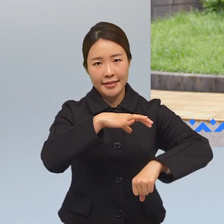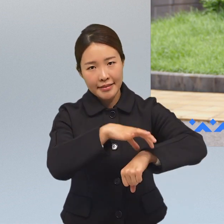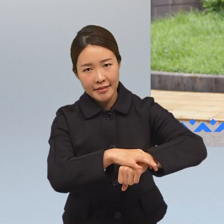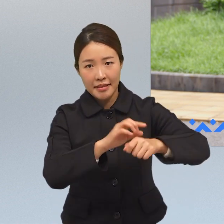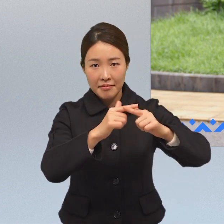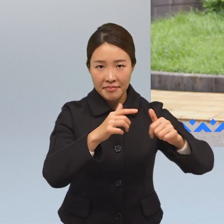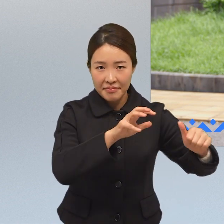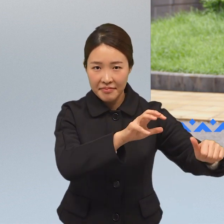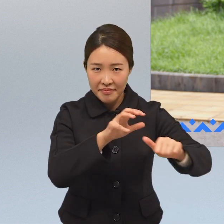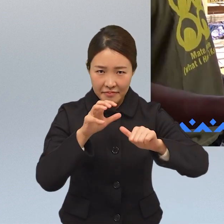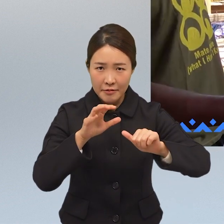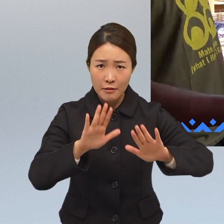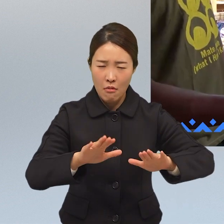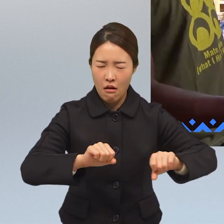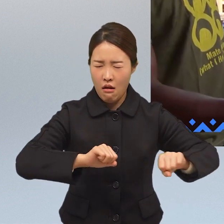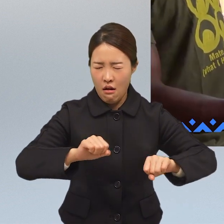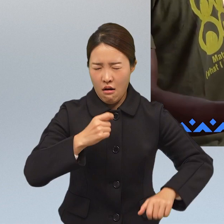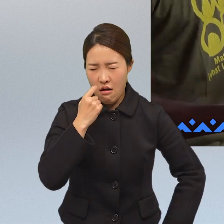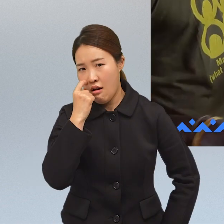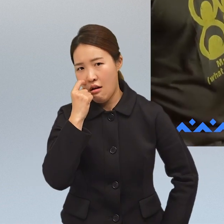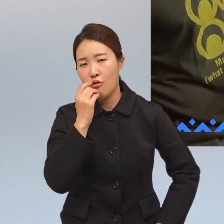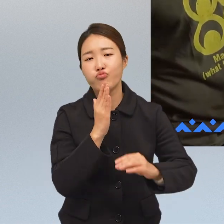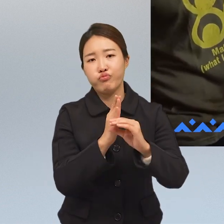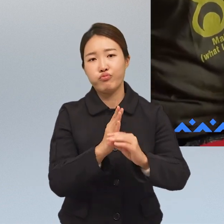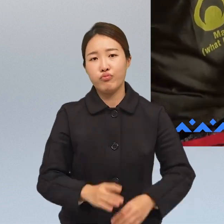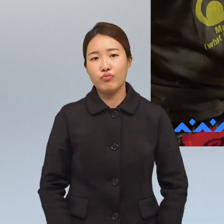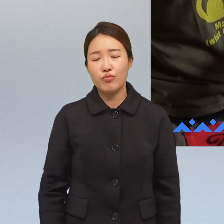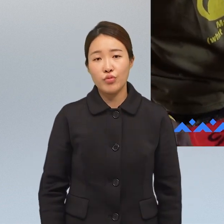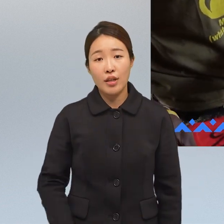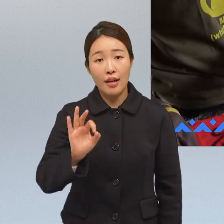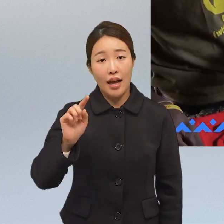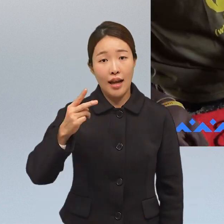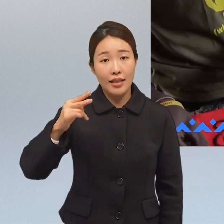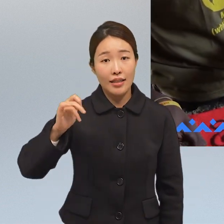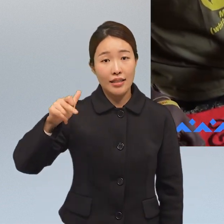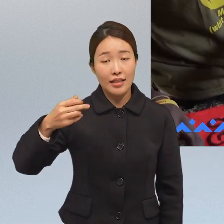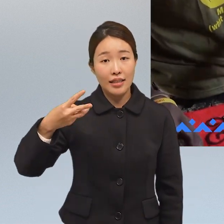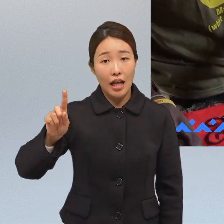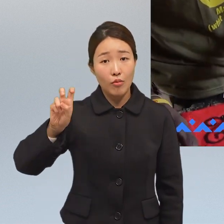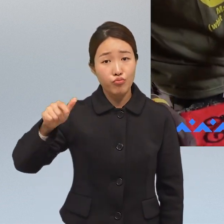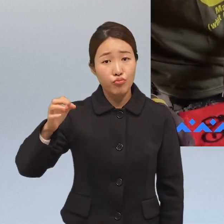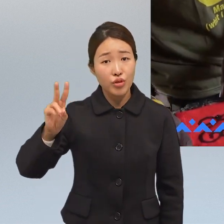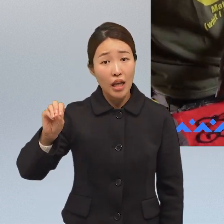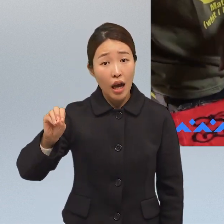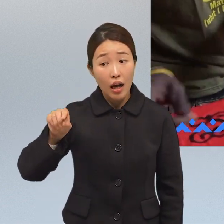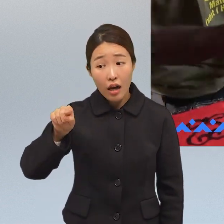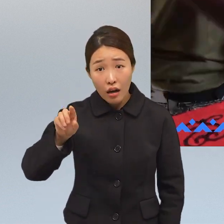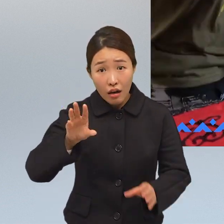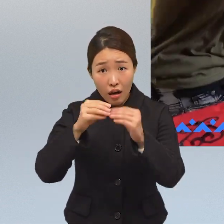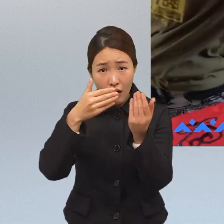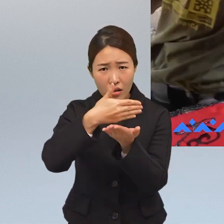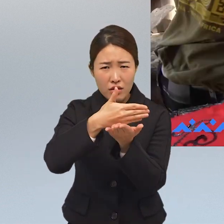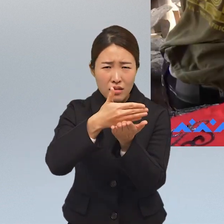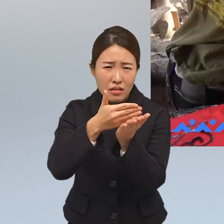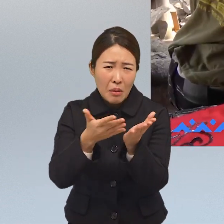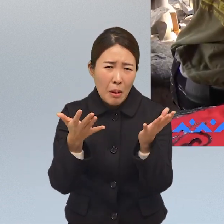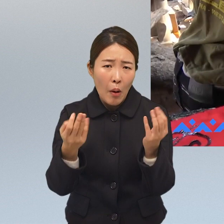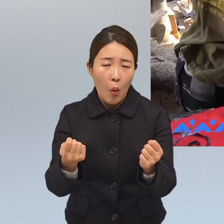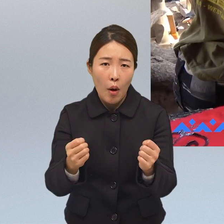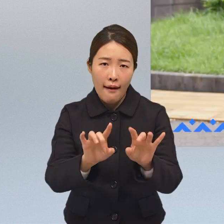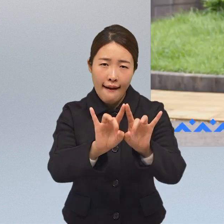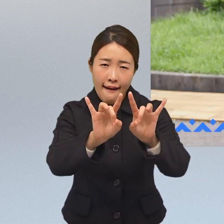액세서리 디자인의 모티브로 활발히 활용되고 있습니다. 아딩크라 문양은 그 종류가 굉장히